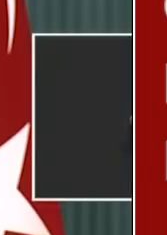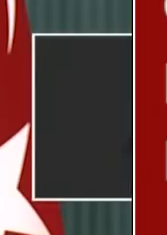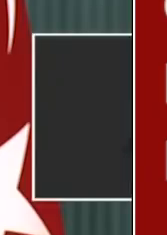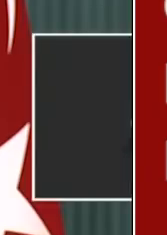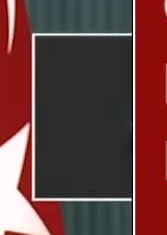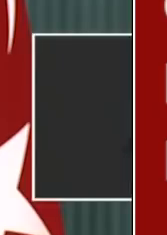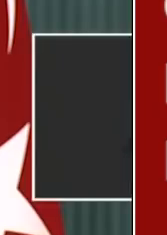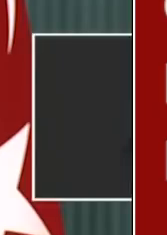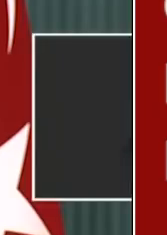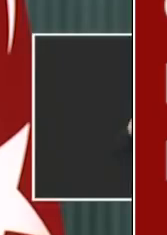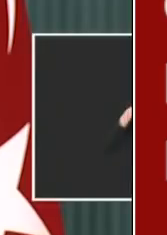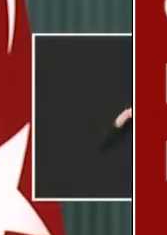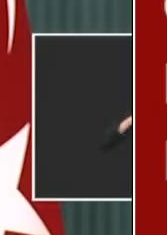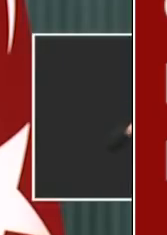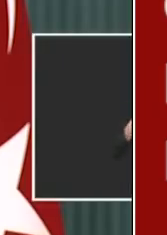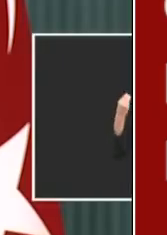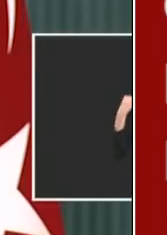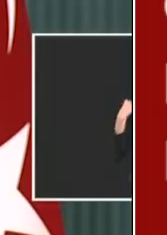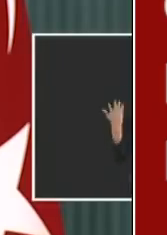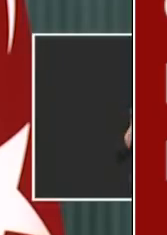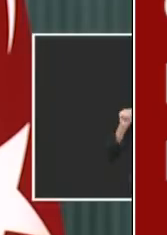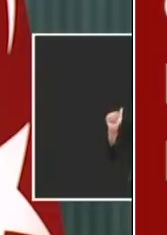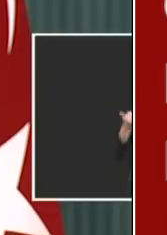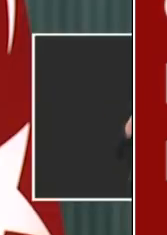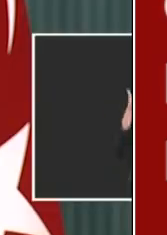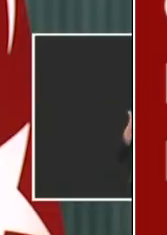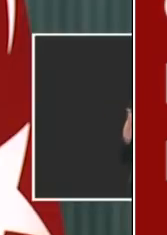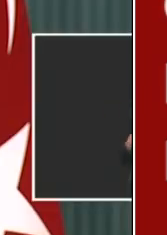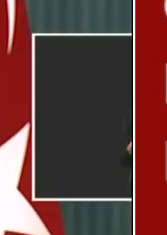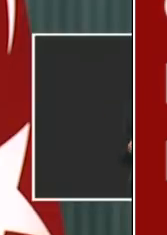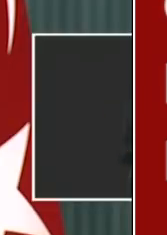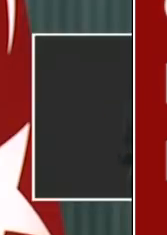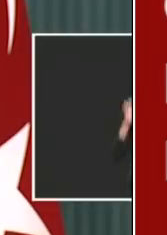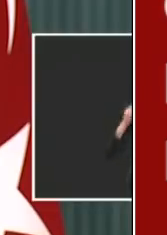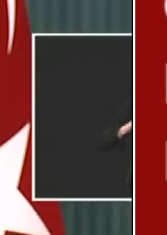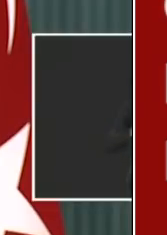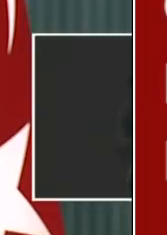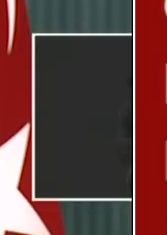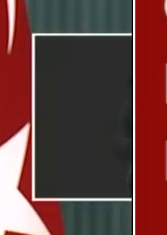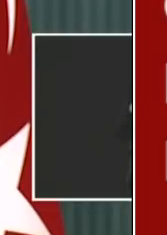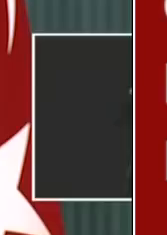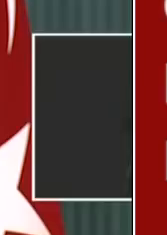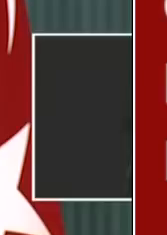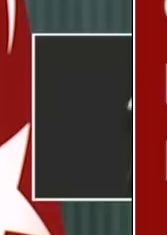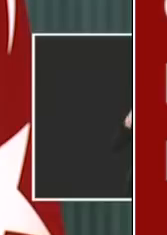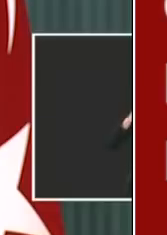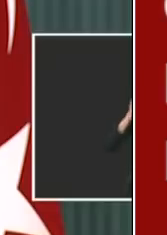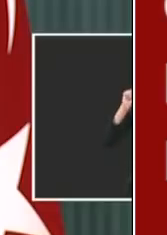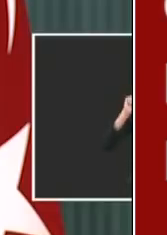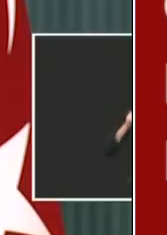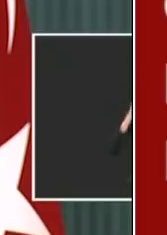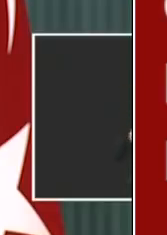yürüyüşün yeni ve çok önemli bir sofrasındayız büyük ve güçlü Türkiye'yi İnşa ederek